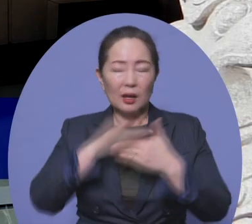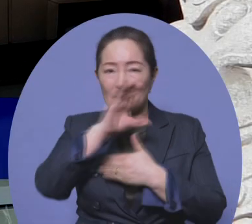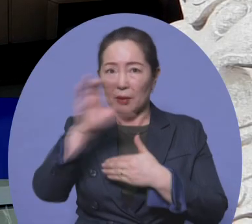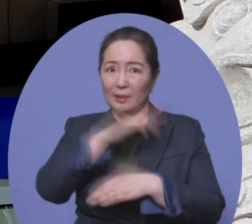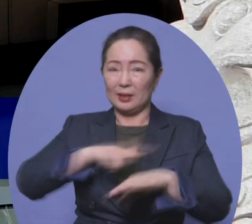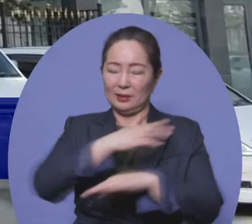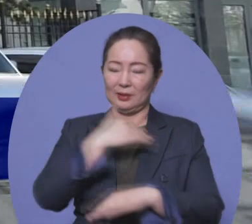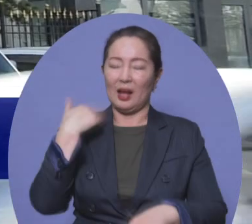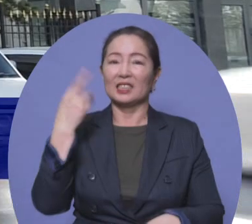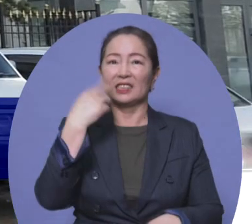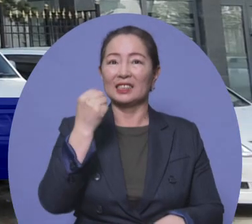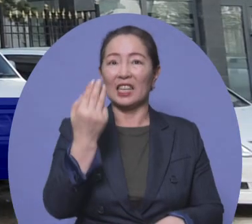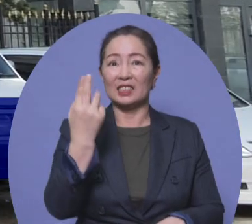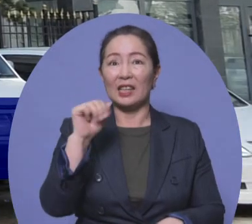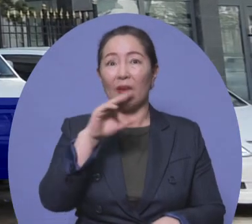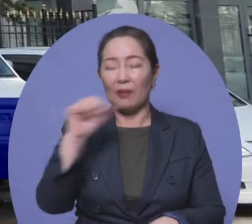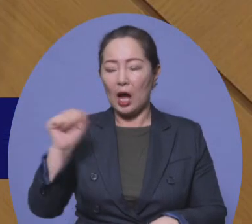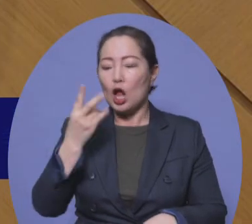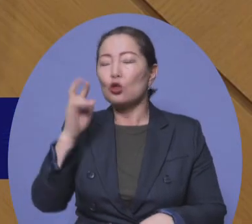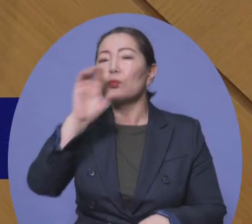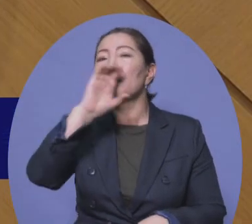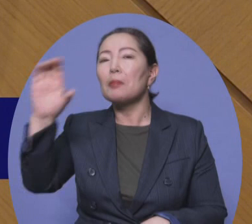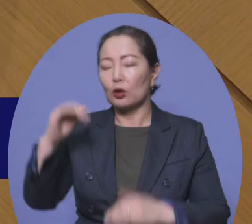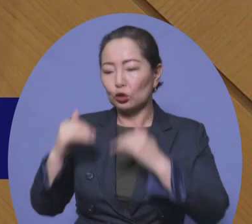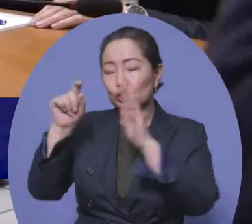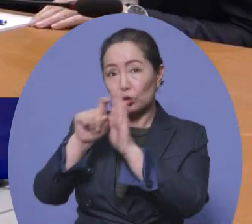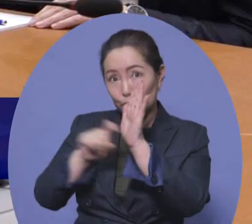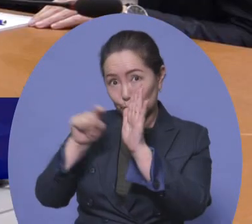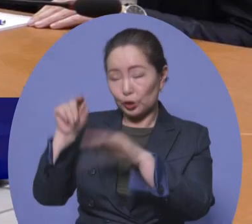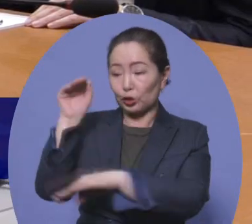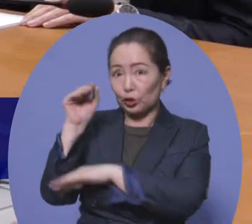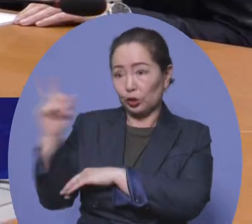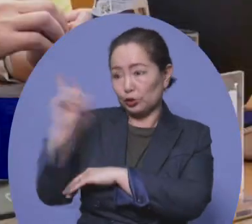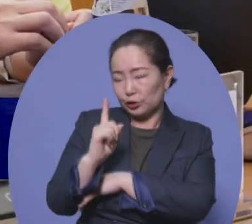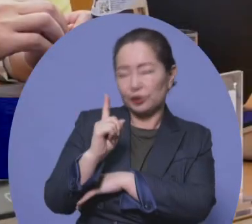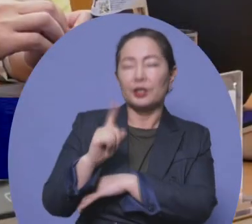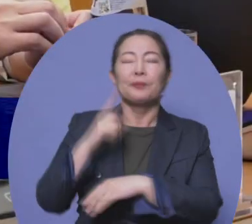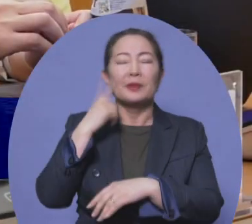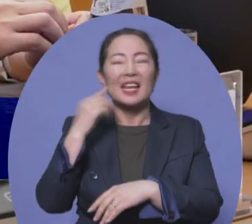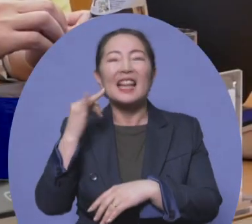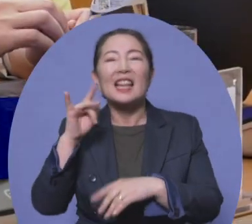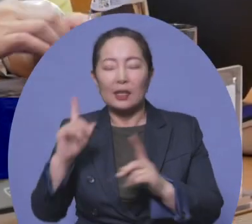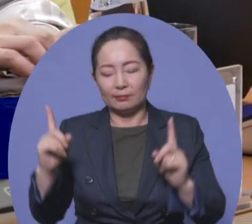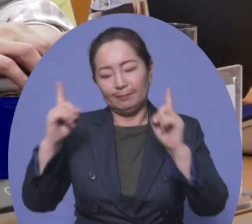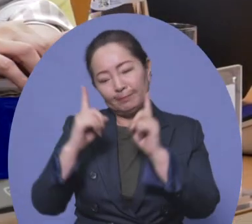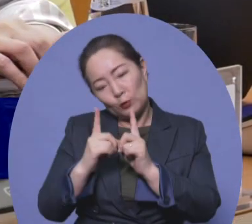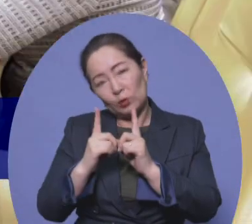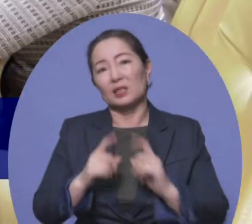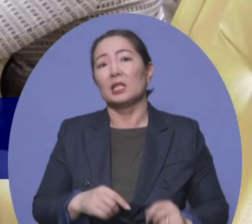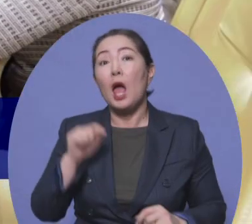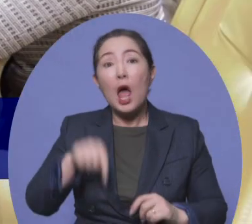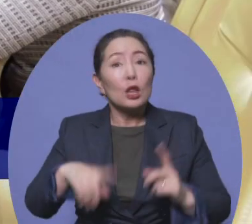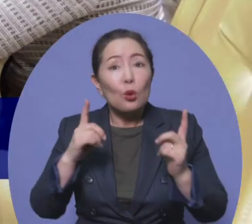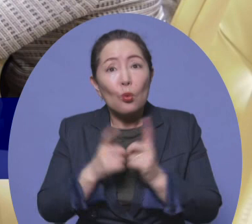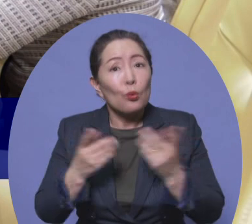Авилгатай тэмцэх газрын дарга тэргүүн комиссар Даштава нэгдсэн үндэсний байгууллагын хөгжлийн хөтөлбөрийн Монгол улс дахь суурин төлөөлөгч хатагтай Илген Конкевичийг хүлээн авч